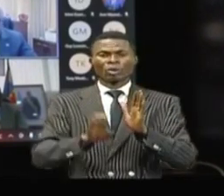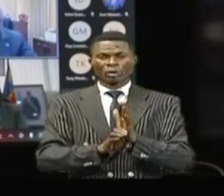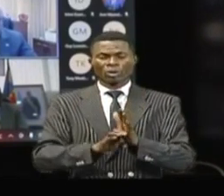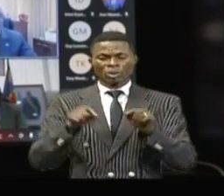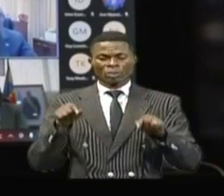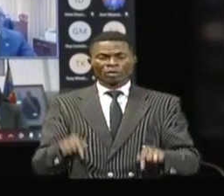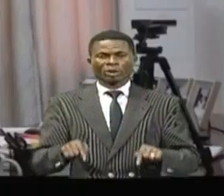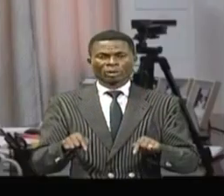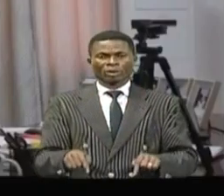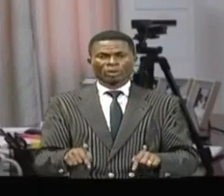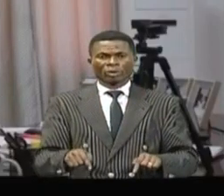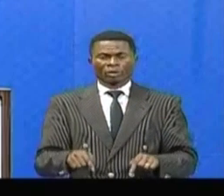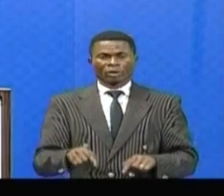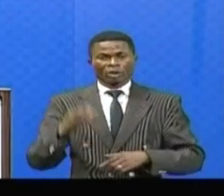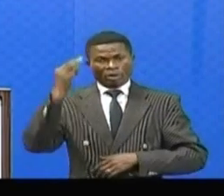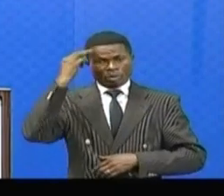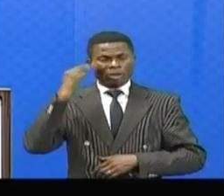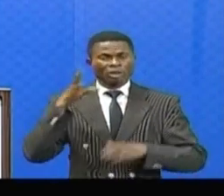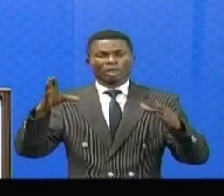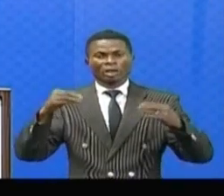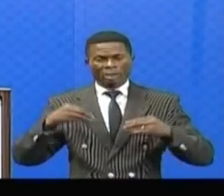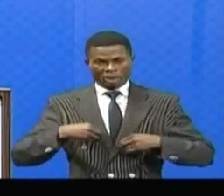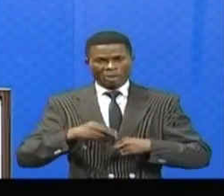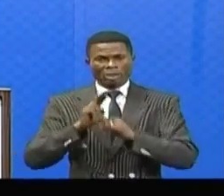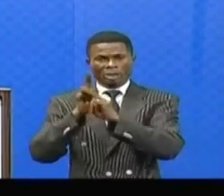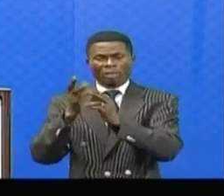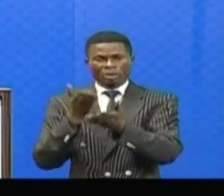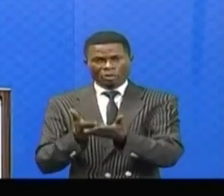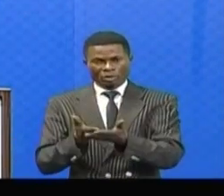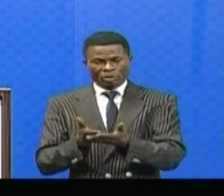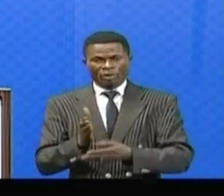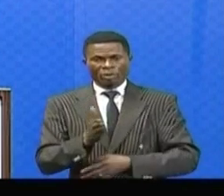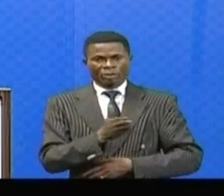moment. Le Conseil a pris acte de ce rapport.